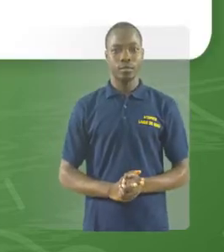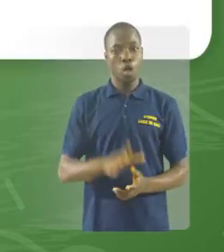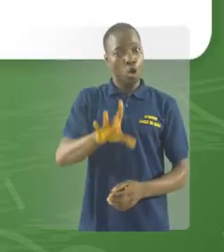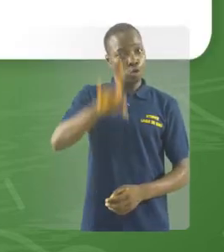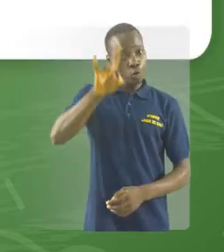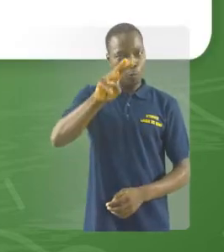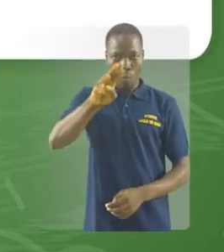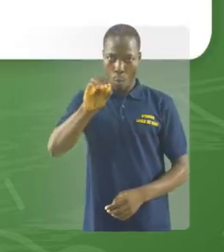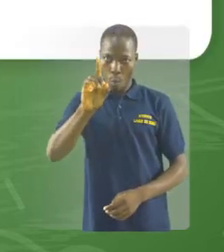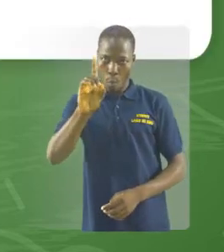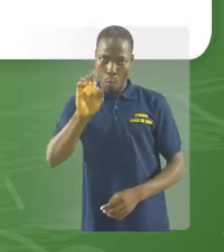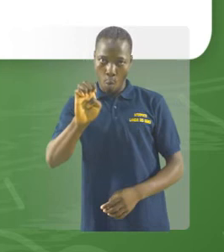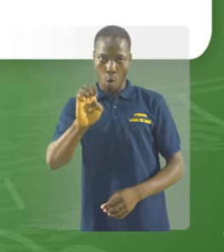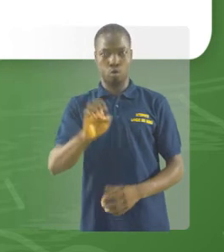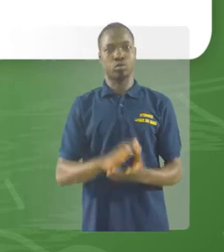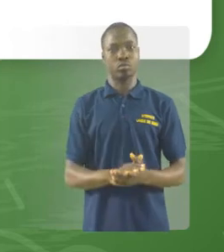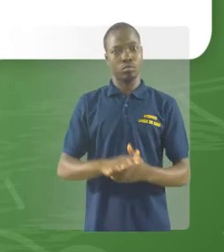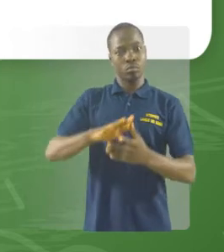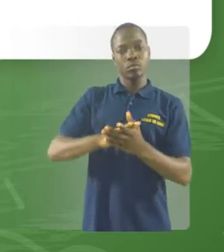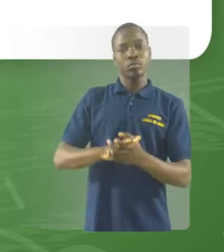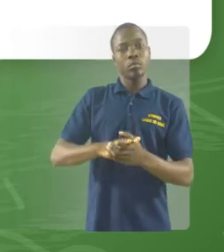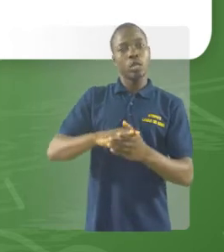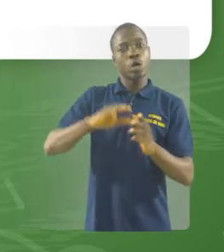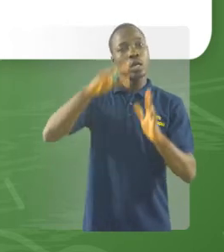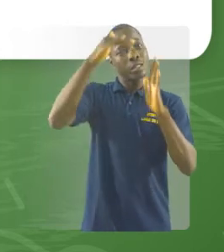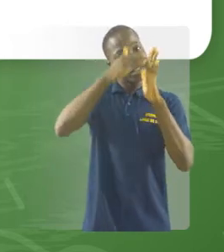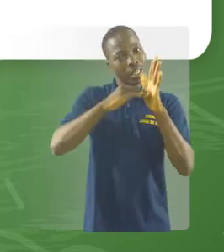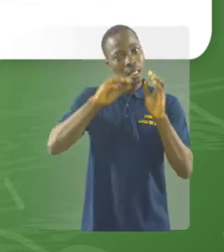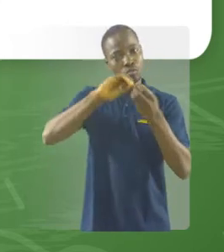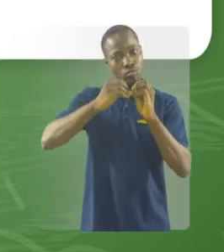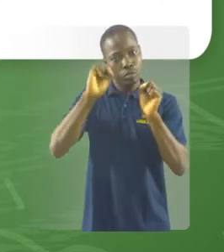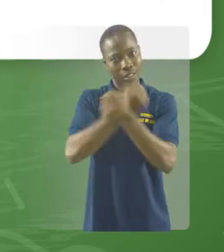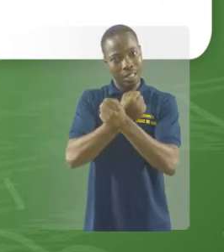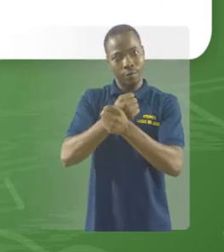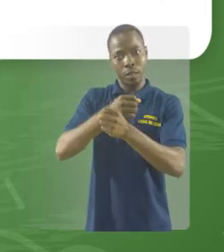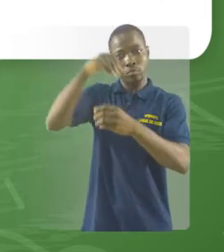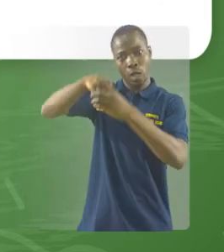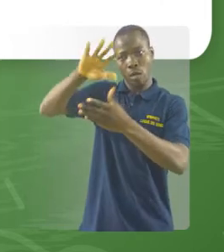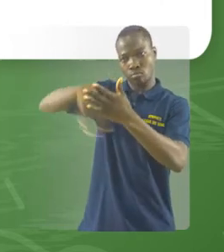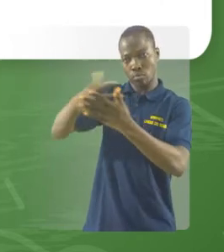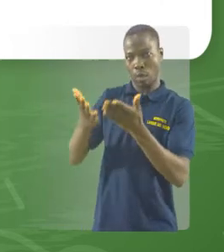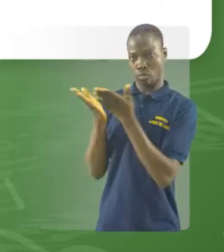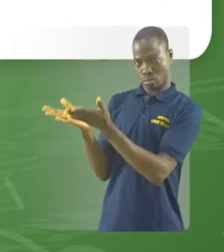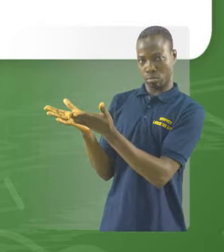Détermine le mode de cette série statistique. Donc, nous avons le tableau qui est présenté.